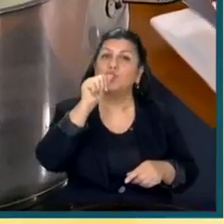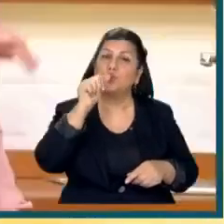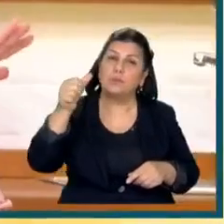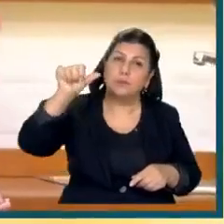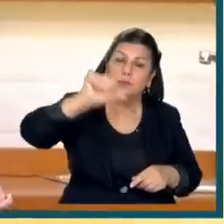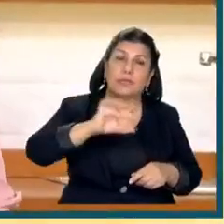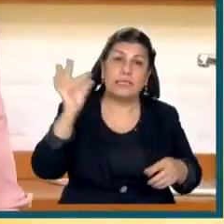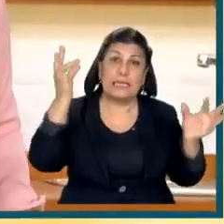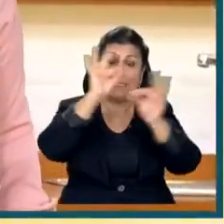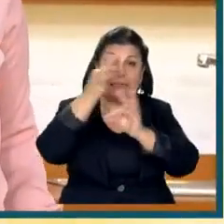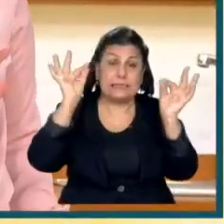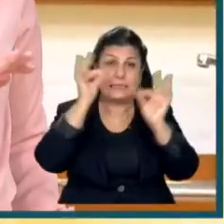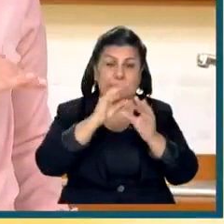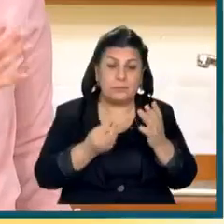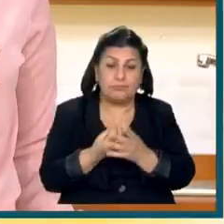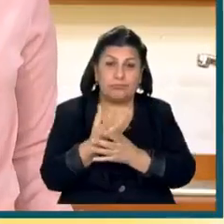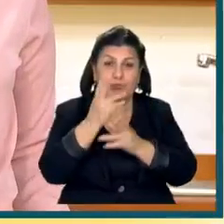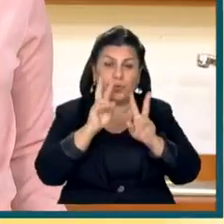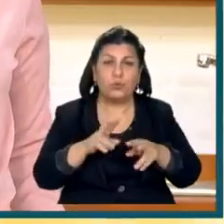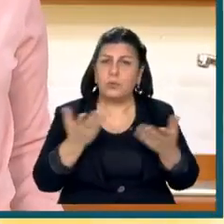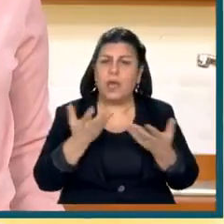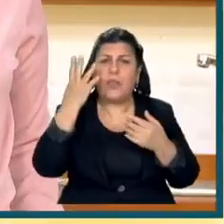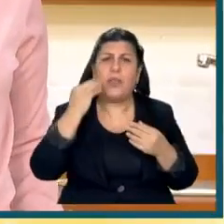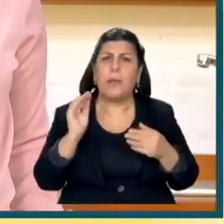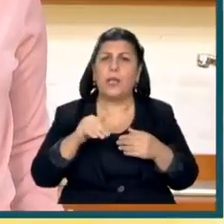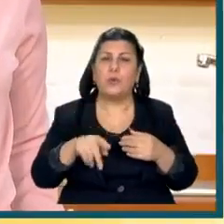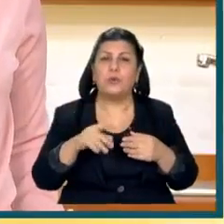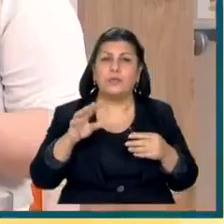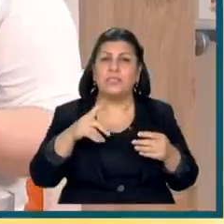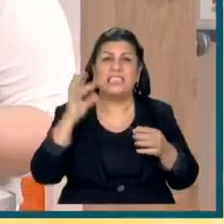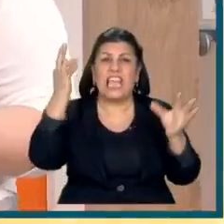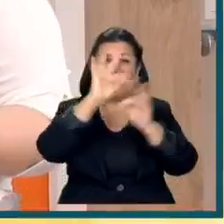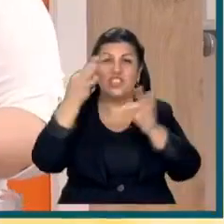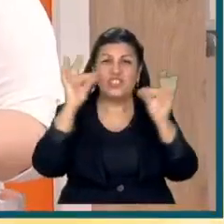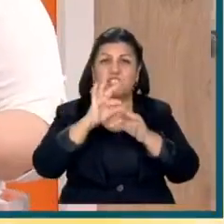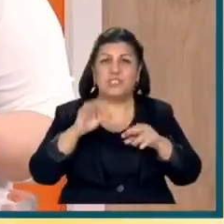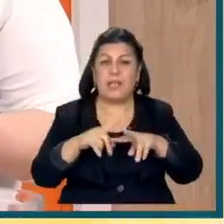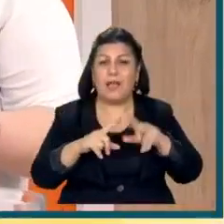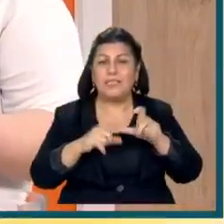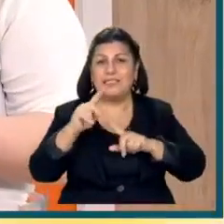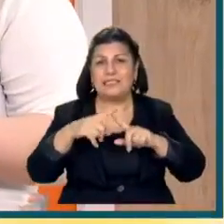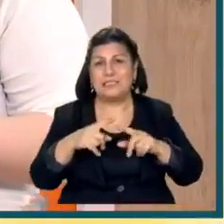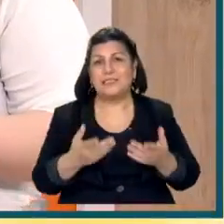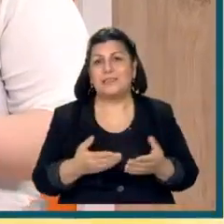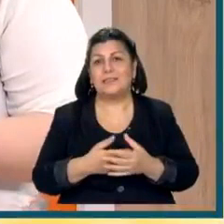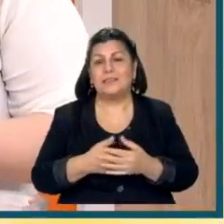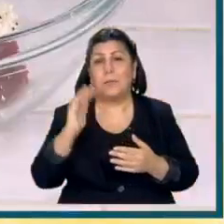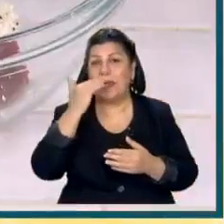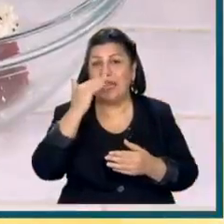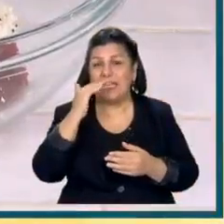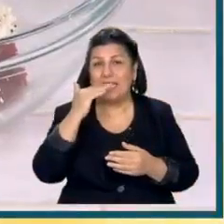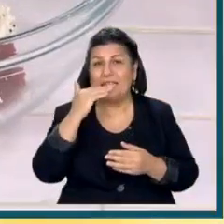yeşili görünce ve çivi görmemiz lazım Evet ne anlama geliyor ya o yeşil içinde yani asitler O da söylediğim